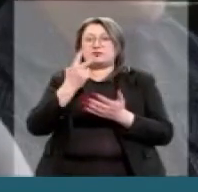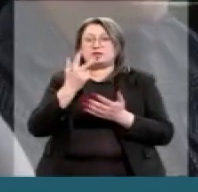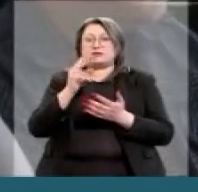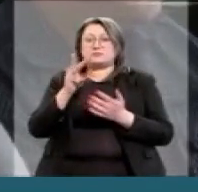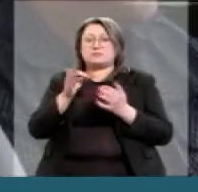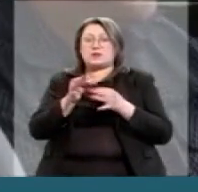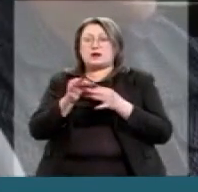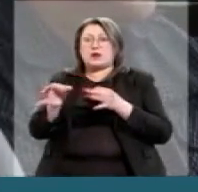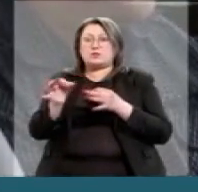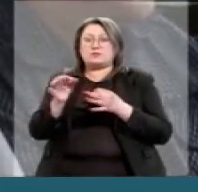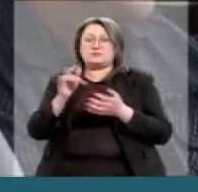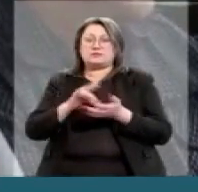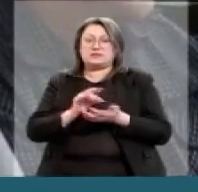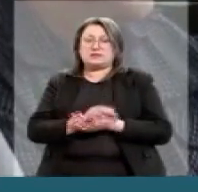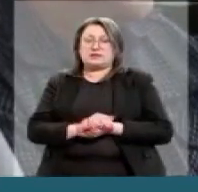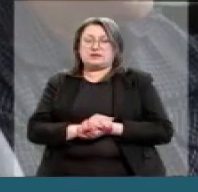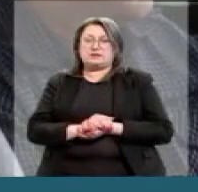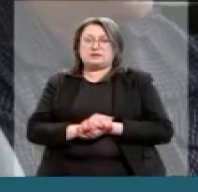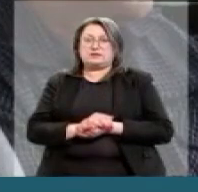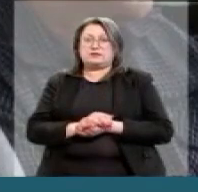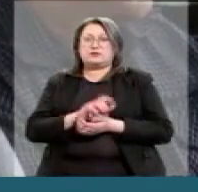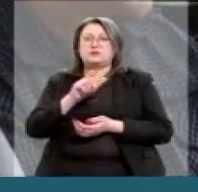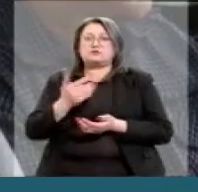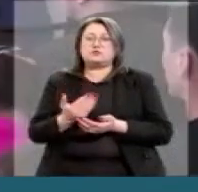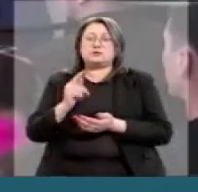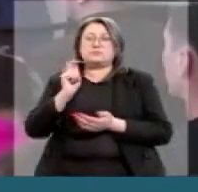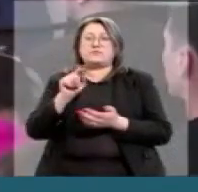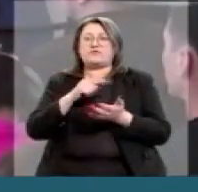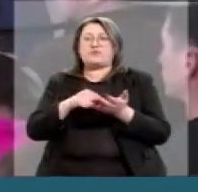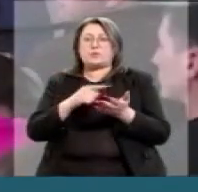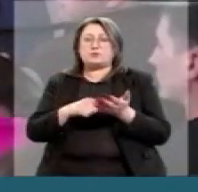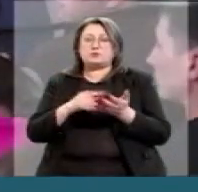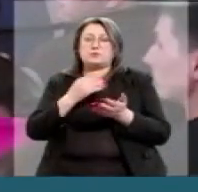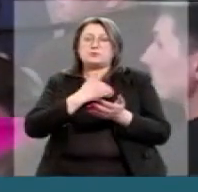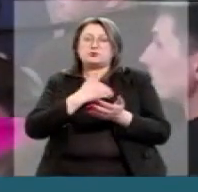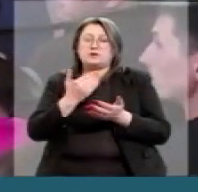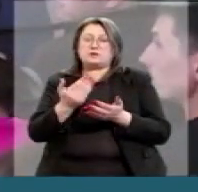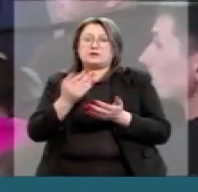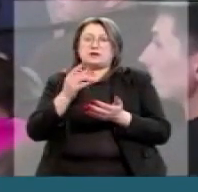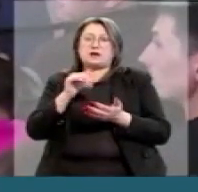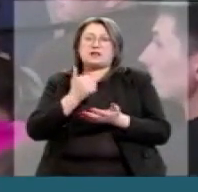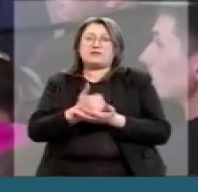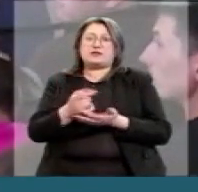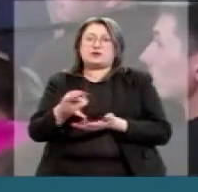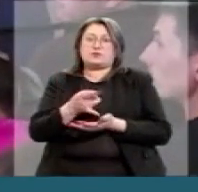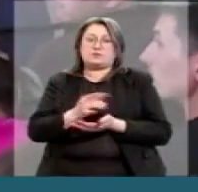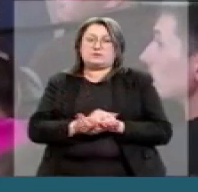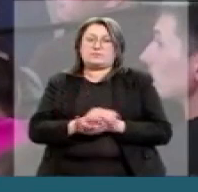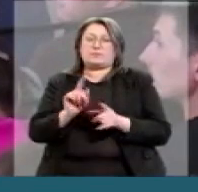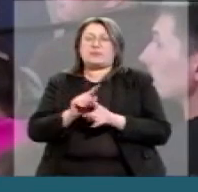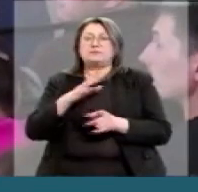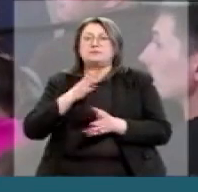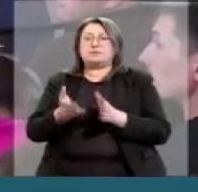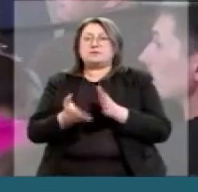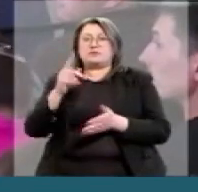Тұрғындар өңір басшысына өзекті сауалдарын жолдап, өтініштерін де жеткізді. Ауыл шаруашылық тауар өндірушілеріне қолдау, медицина ұйымдарын